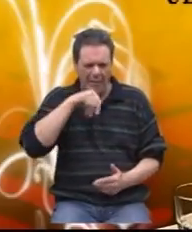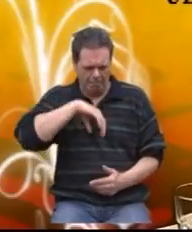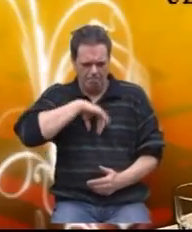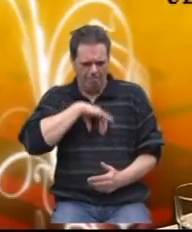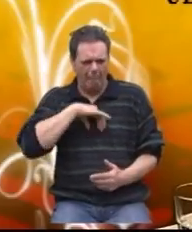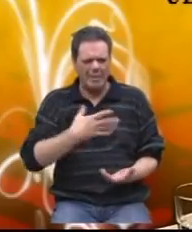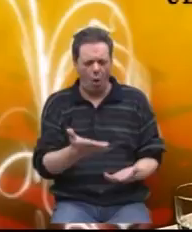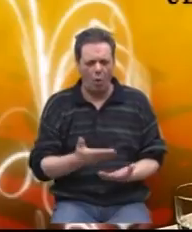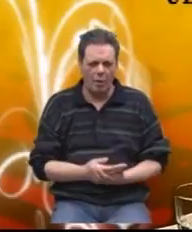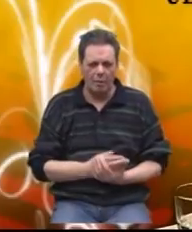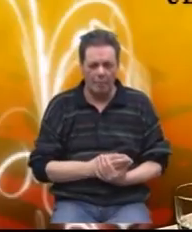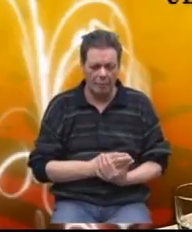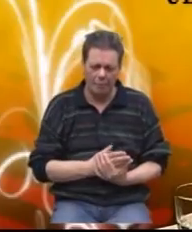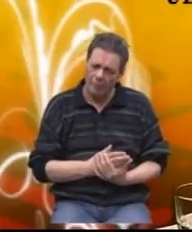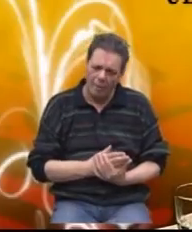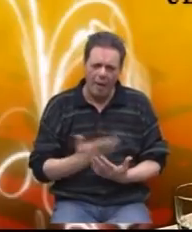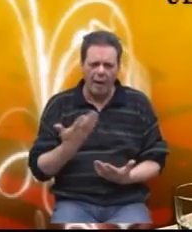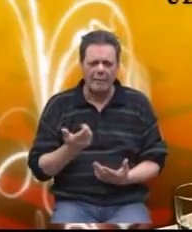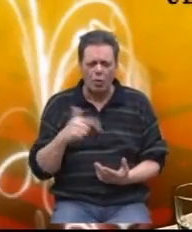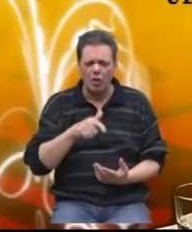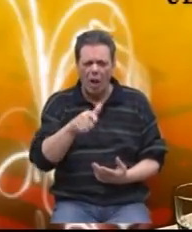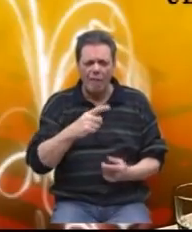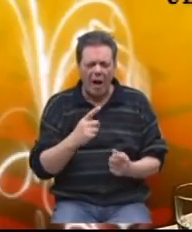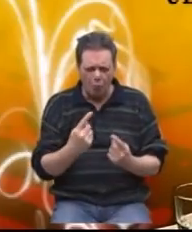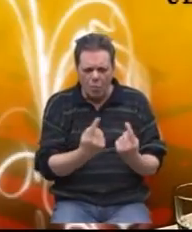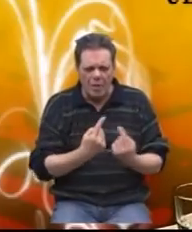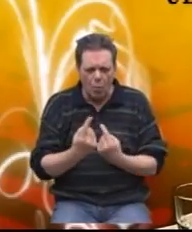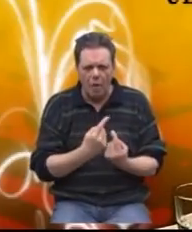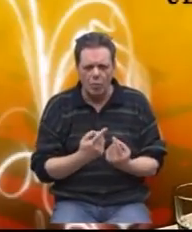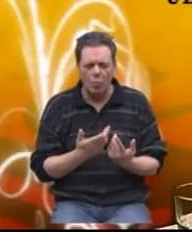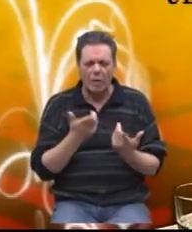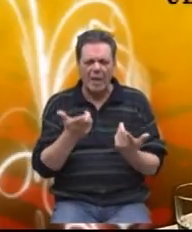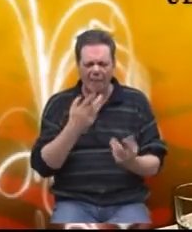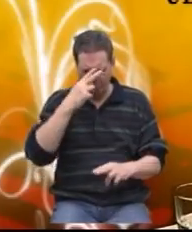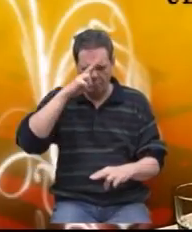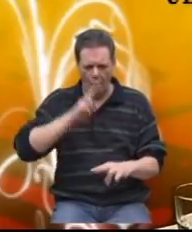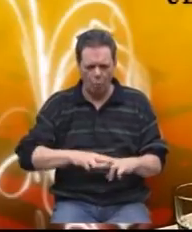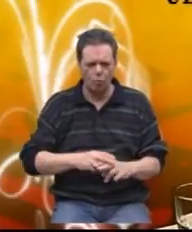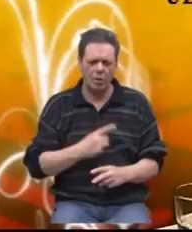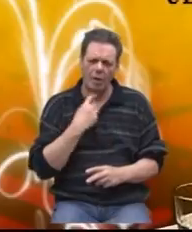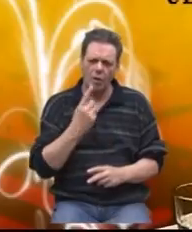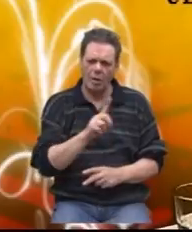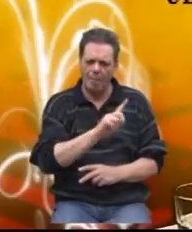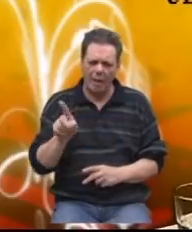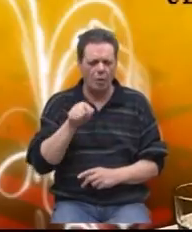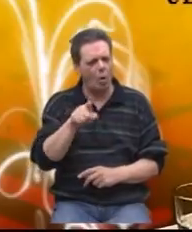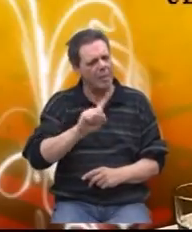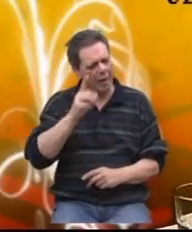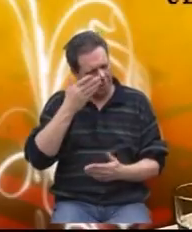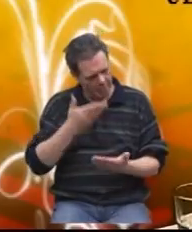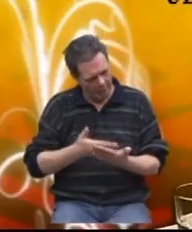da. Da li kad to naiđete na to, da li ste odlučni i kazati ne, to nije